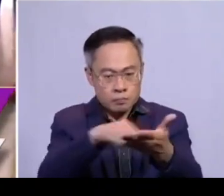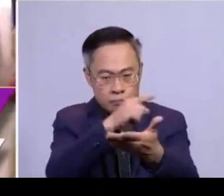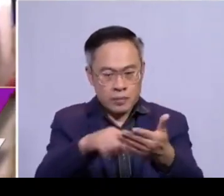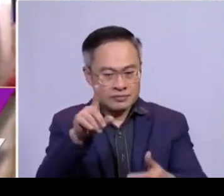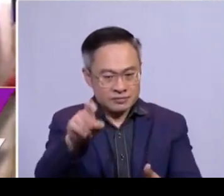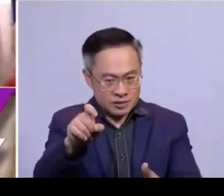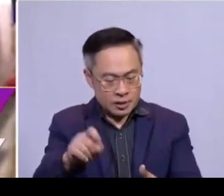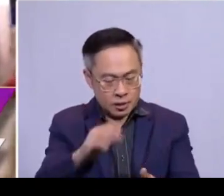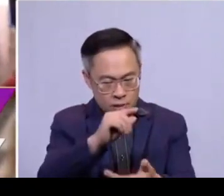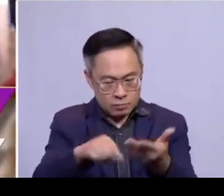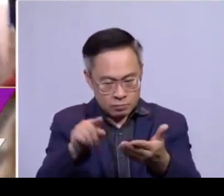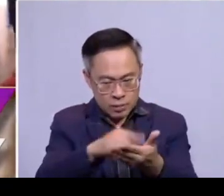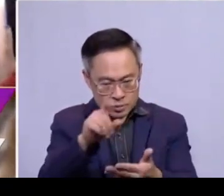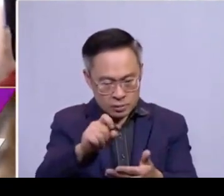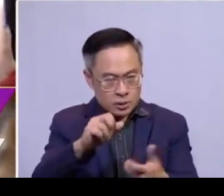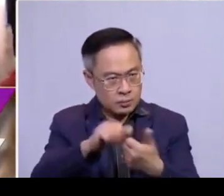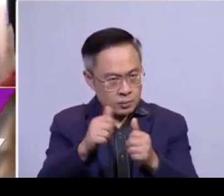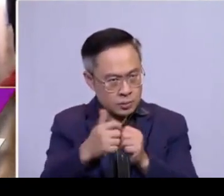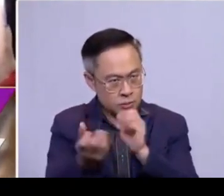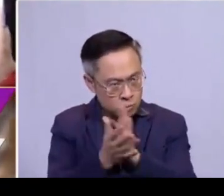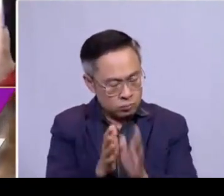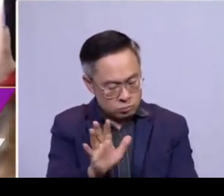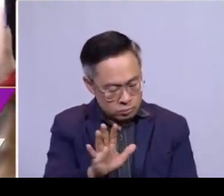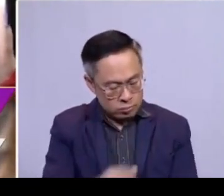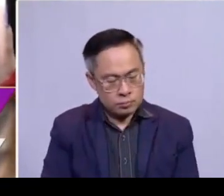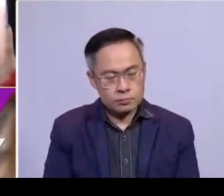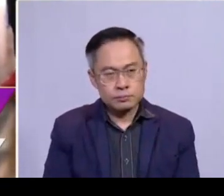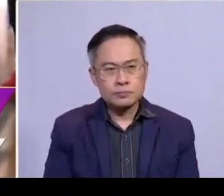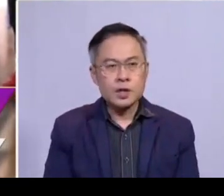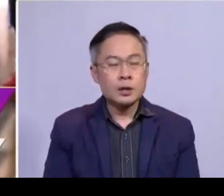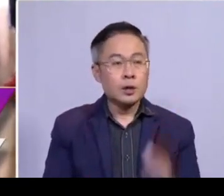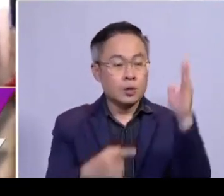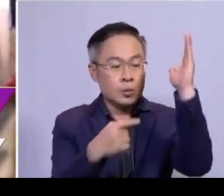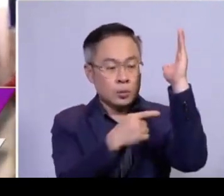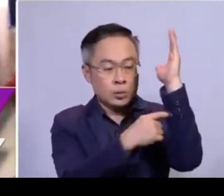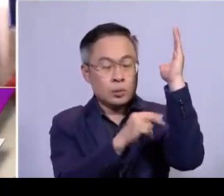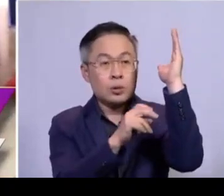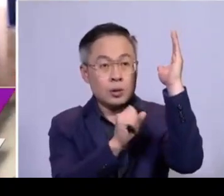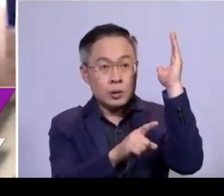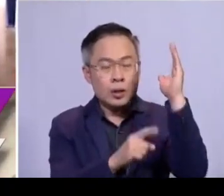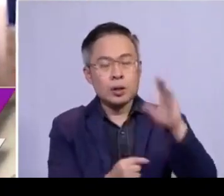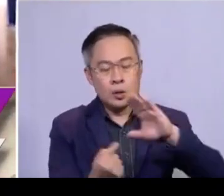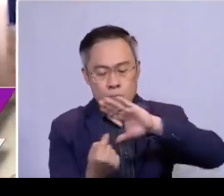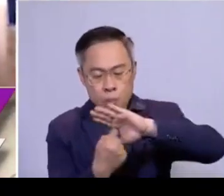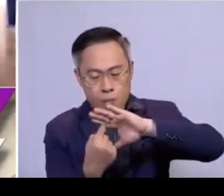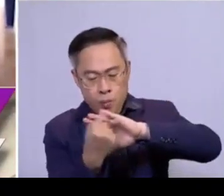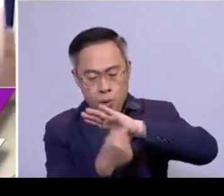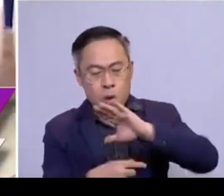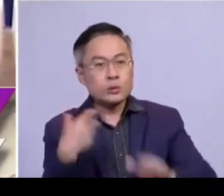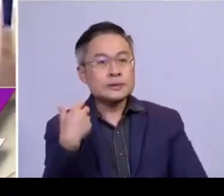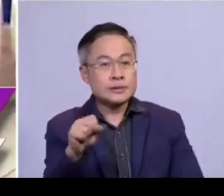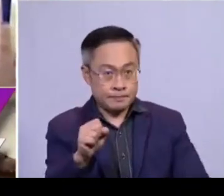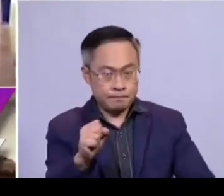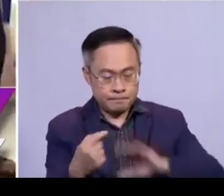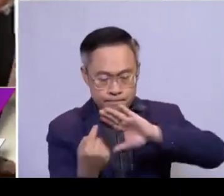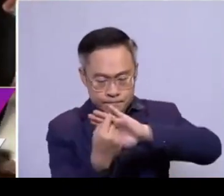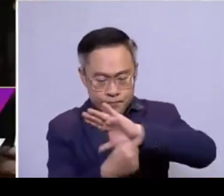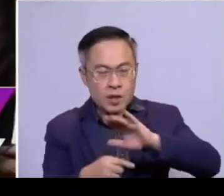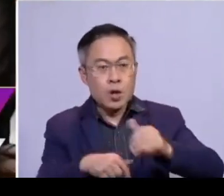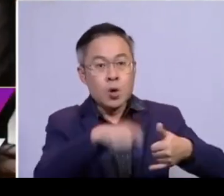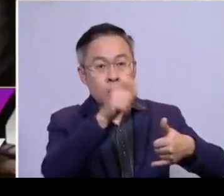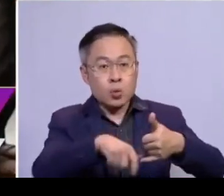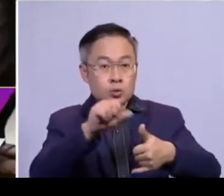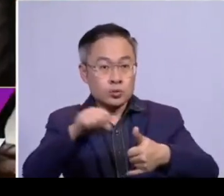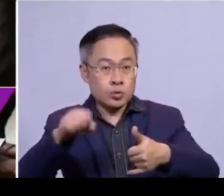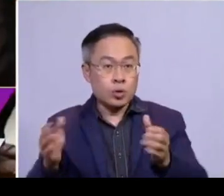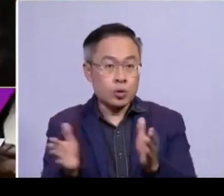จะกลายเป็นบัตรเสียทันทีนะคะจังหวัดนครศรีธรรมราชนั้นมีการแบ่งเขตการเลือกตั้งออกทั้งหมดจำนวน10เขตด้วยทำให้ที่นี่มีสมา